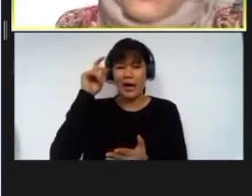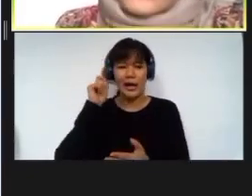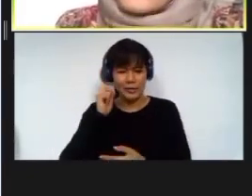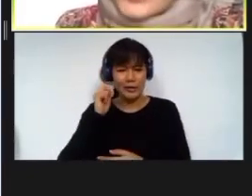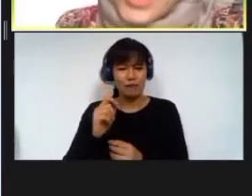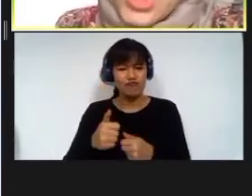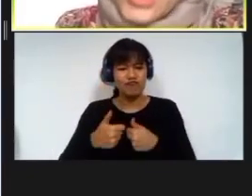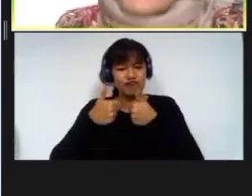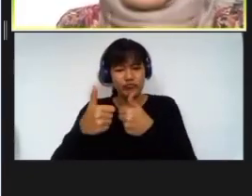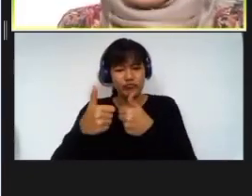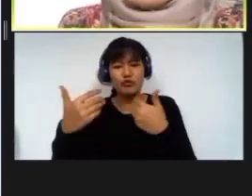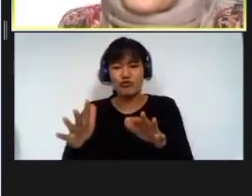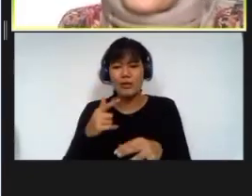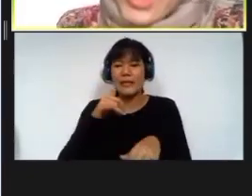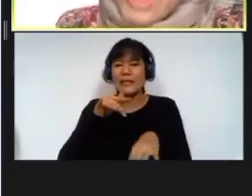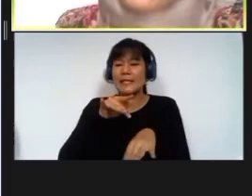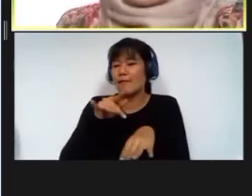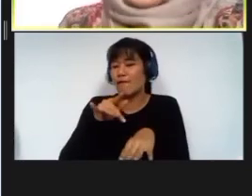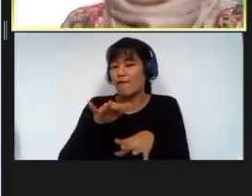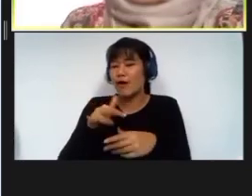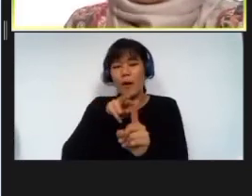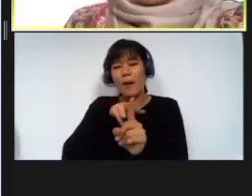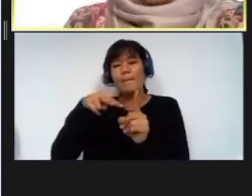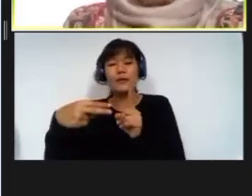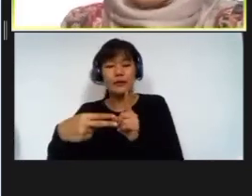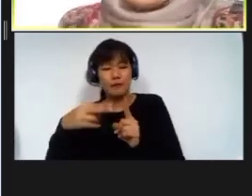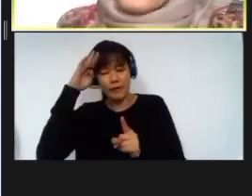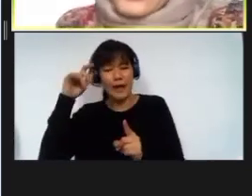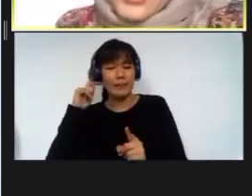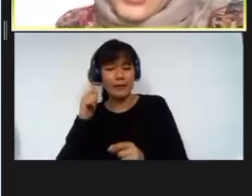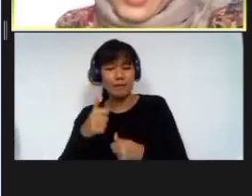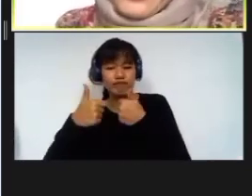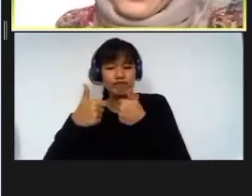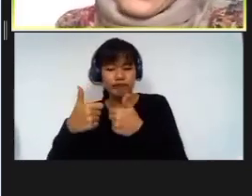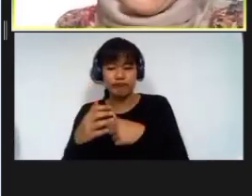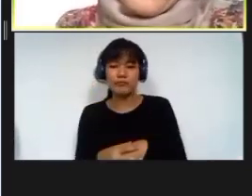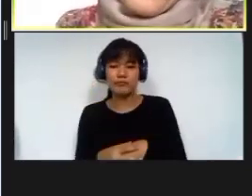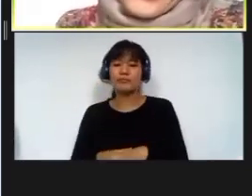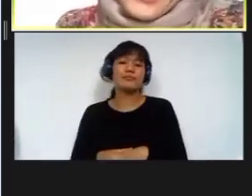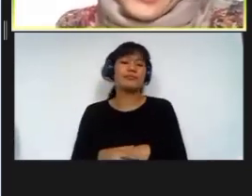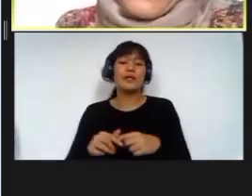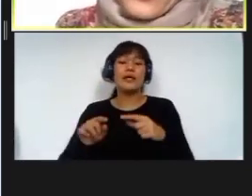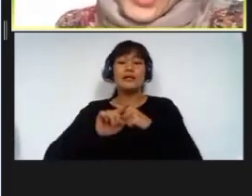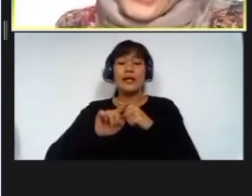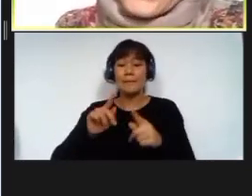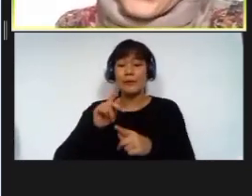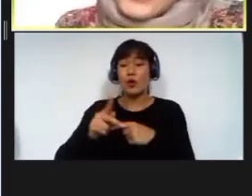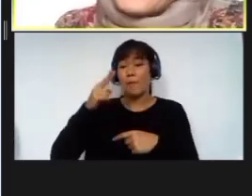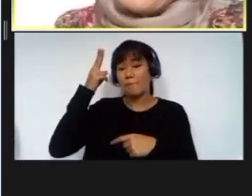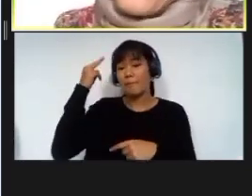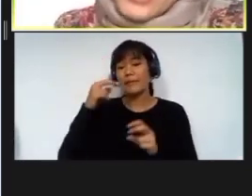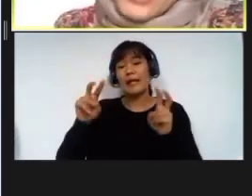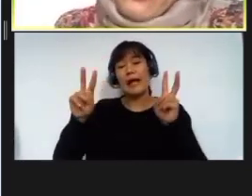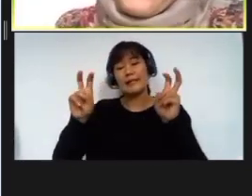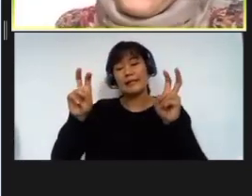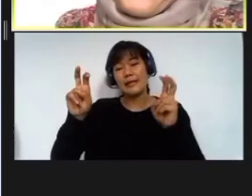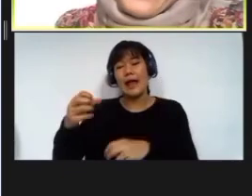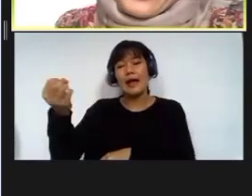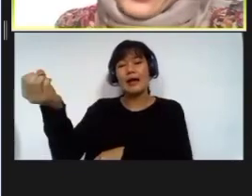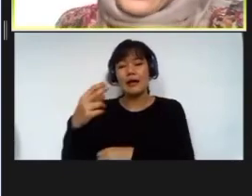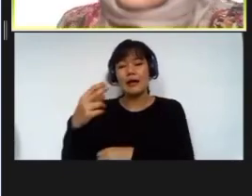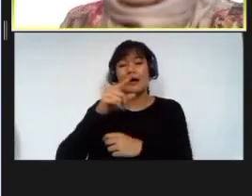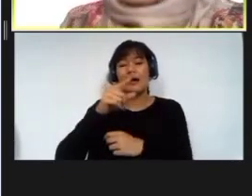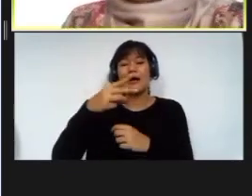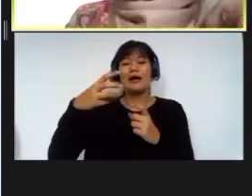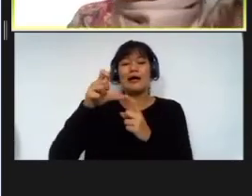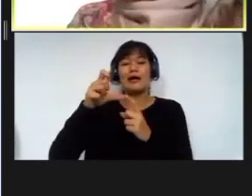responsif atau sensitif atau perspektif gitu ya, kurang lebih itu sama. Tapi kalau pemerintah menggunakan istilah responsif gitu